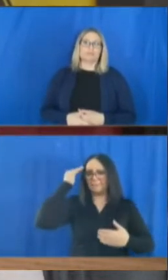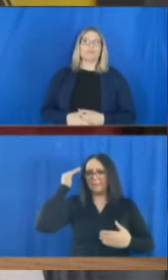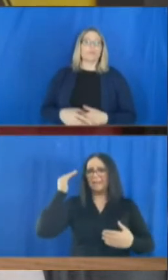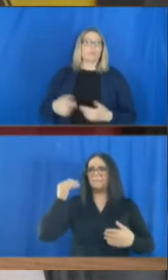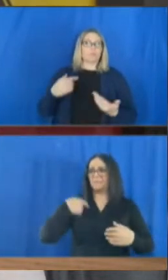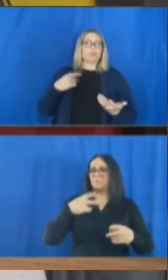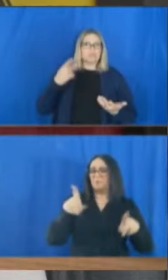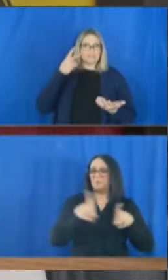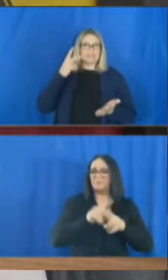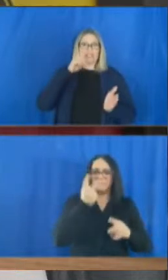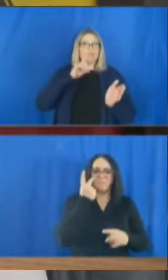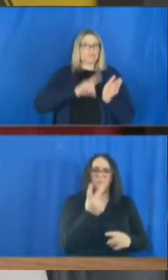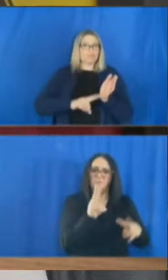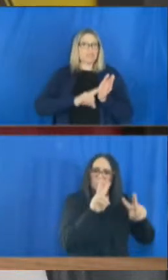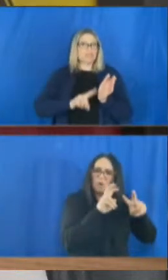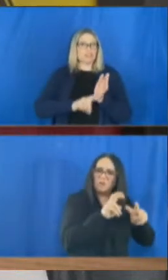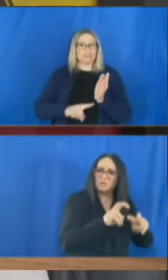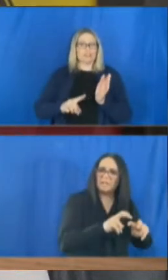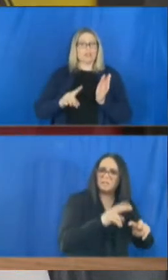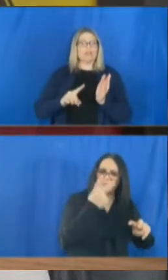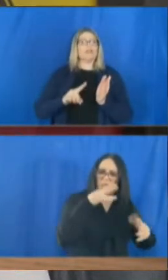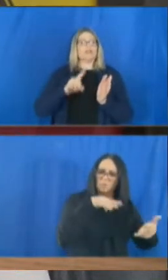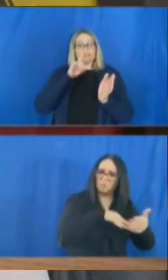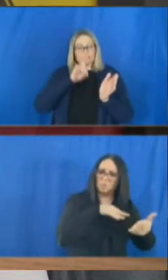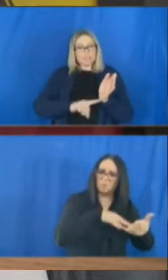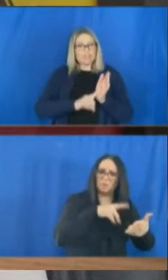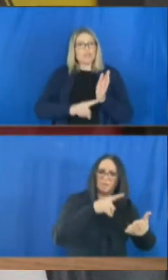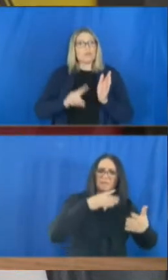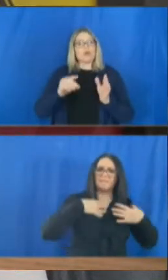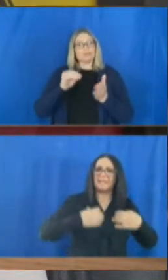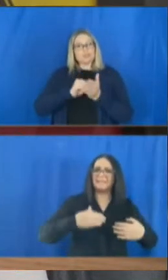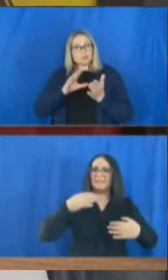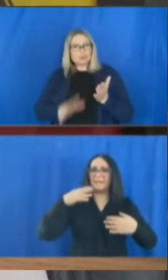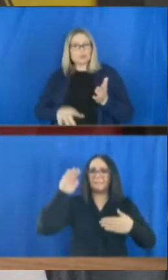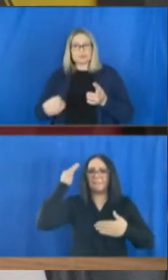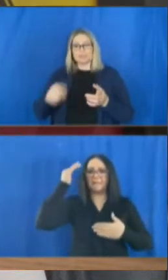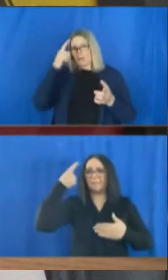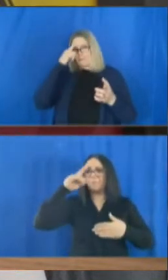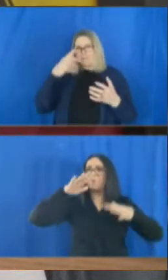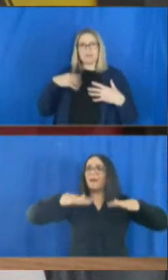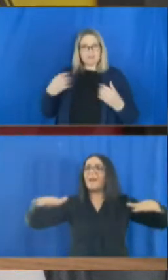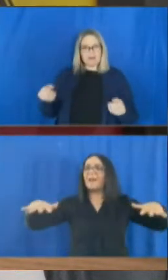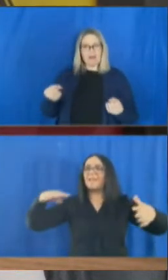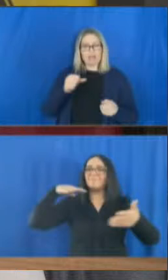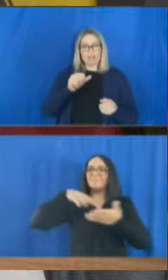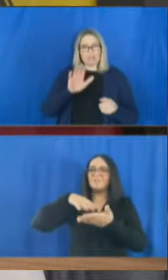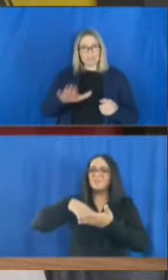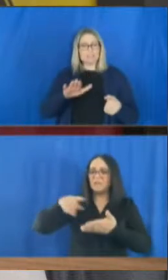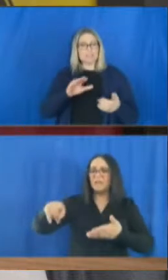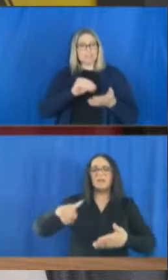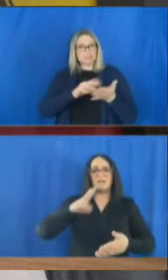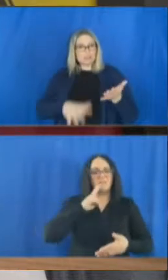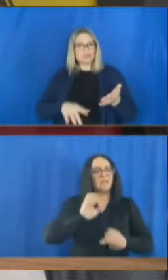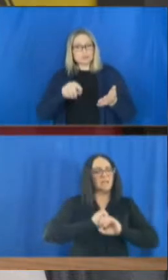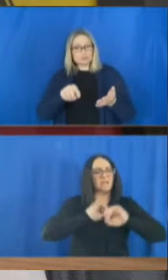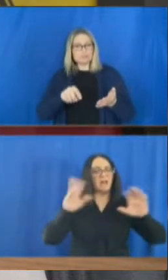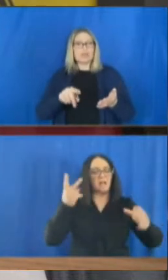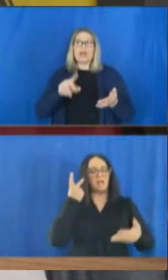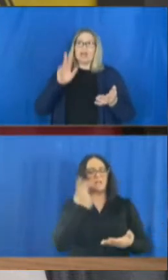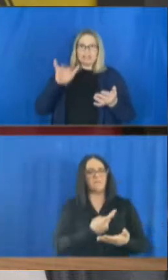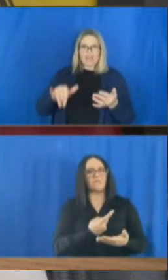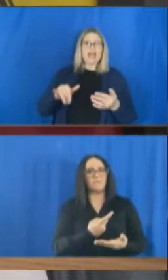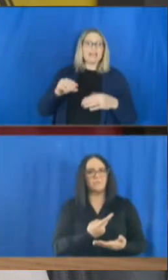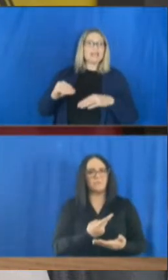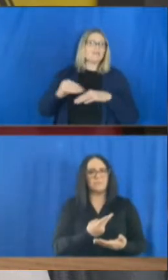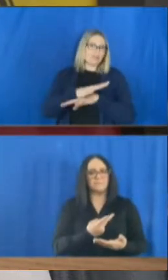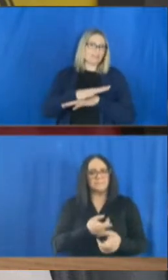une augmentation des besoins. Alors, c'est vraiment quelque chose qu'on considère très fortement. M. Papillon, as-tu une